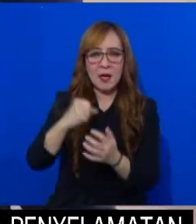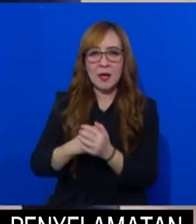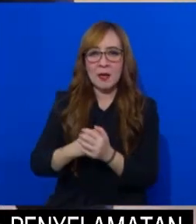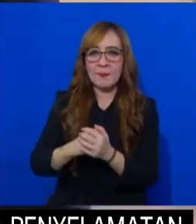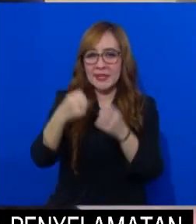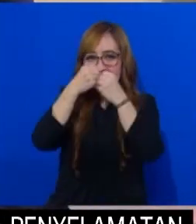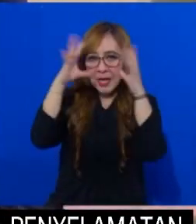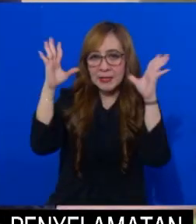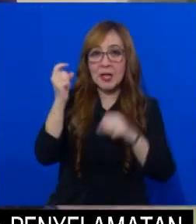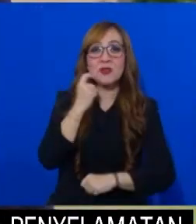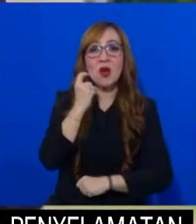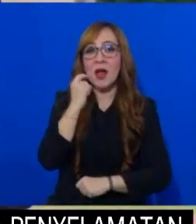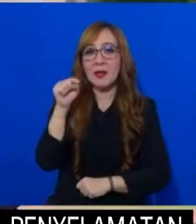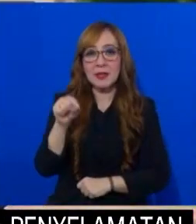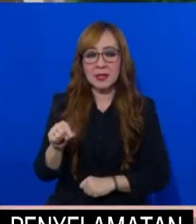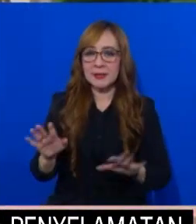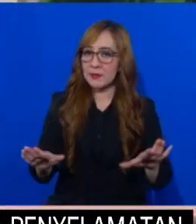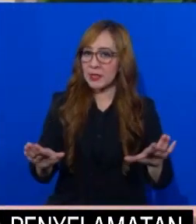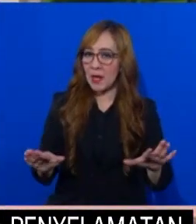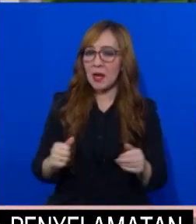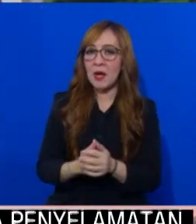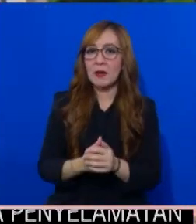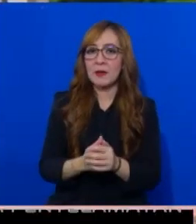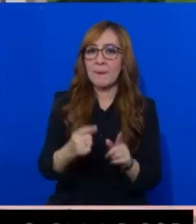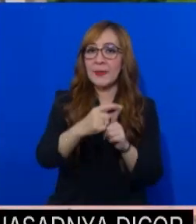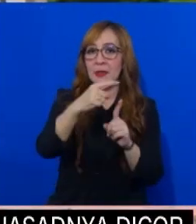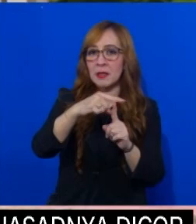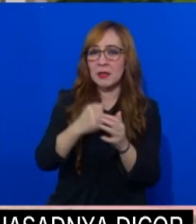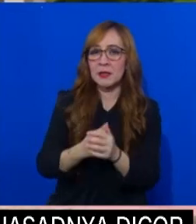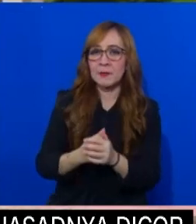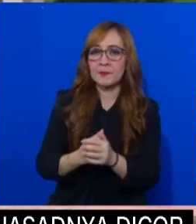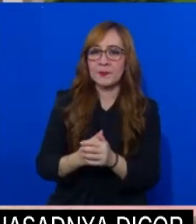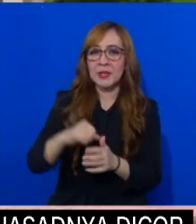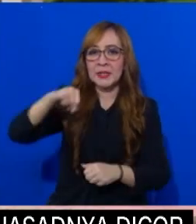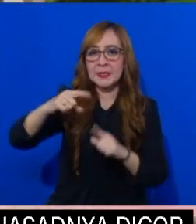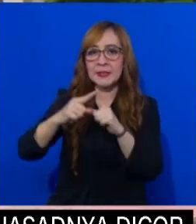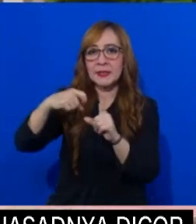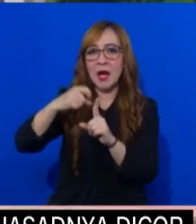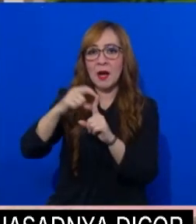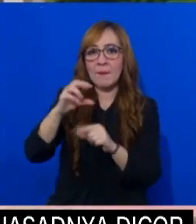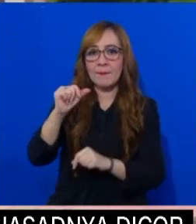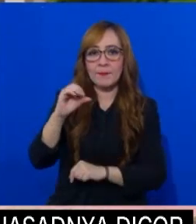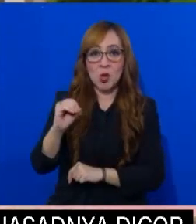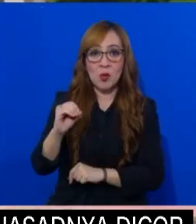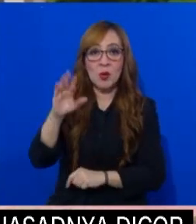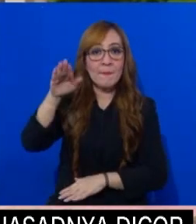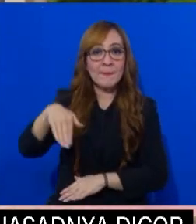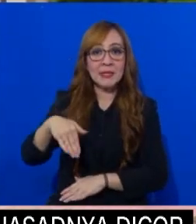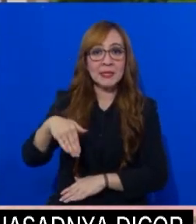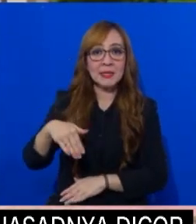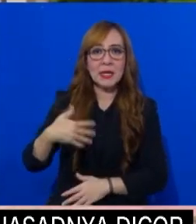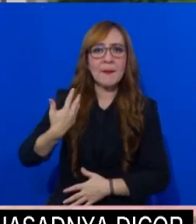rumah susun Kampung Bayam. Sementara untuk pihak PT Jakarta Propertindo atau Jakpro, masih belum berkenan untuk